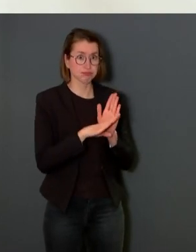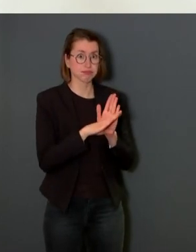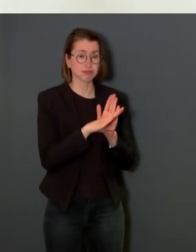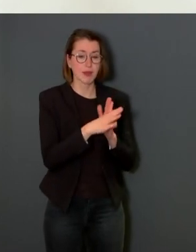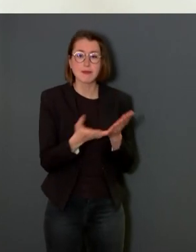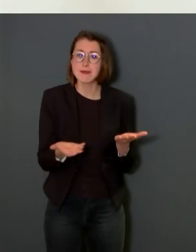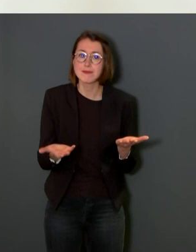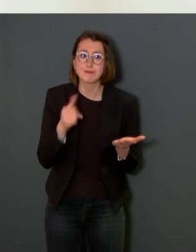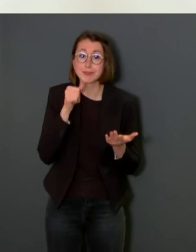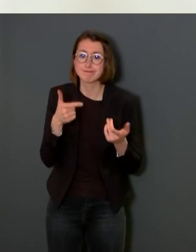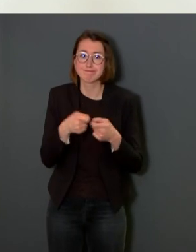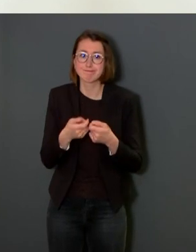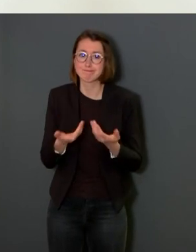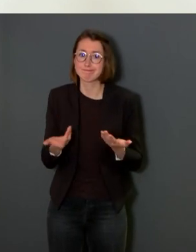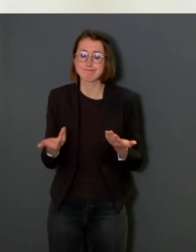que